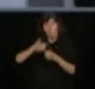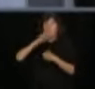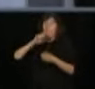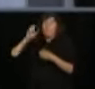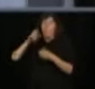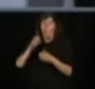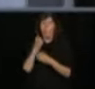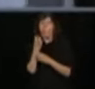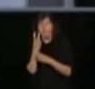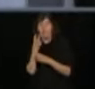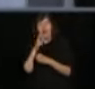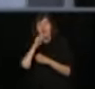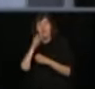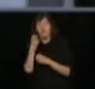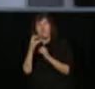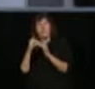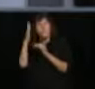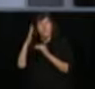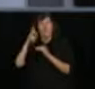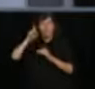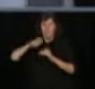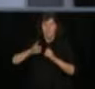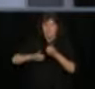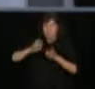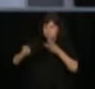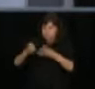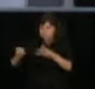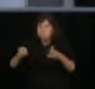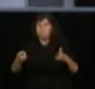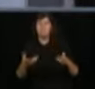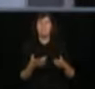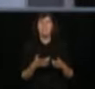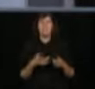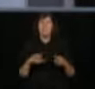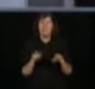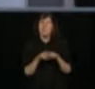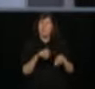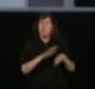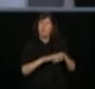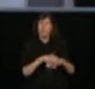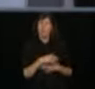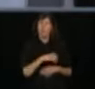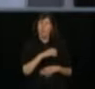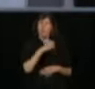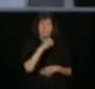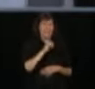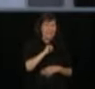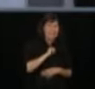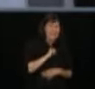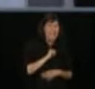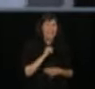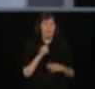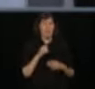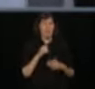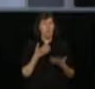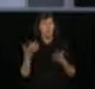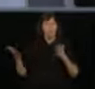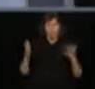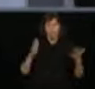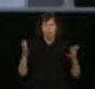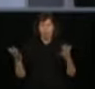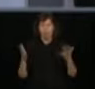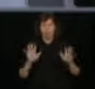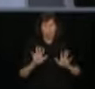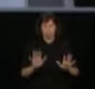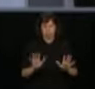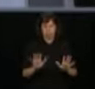C'est très différent de la grippe, que des fois 30 % d'efficacité. Là, on ne peut pas comparer les deux maladies. Mais c'est sûr qu'un jour, on va en arriver à un certain équilibre en espérant